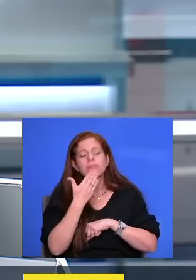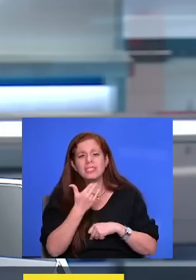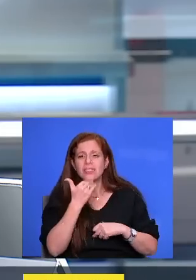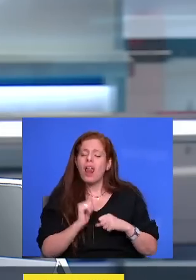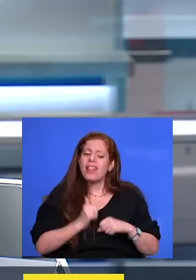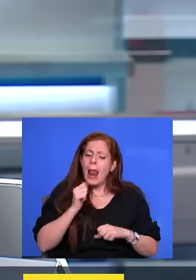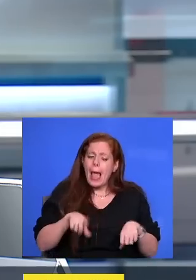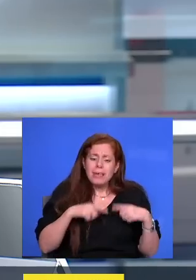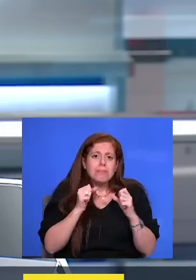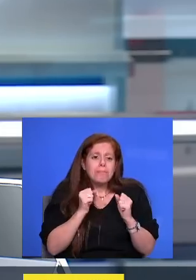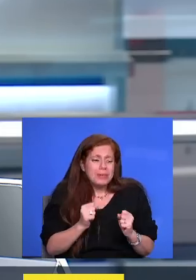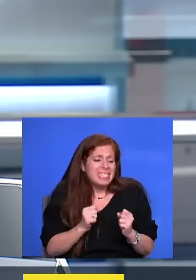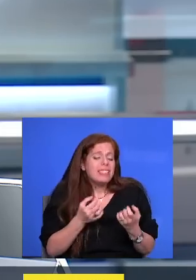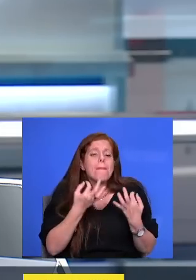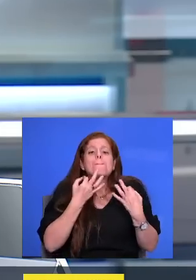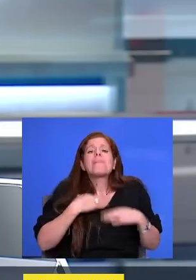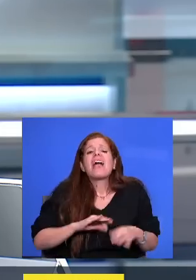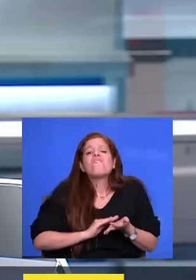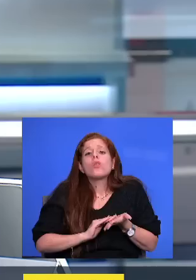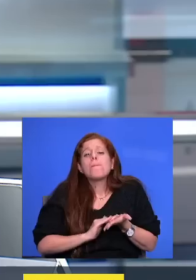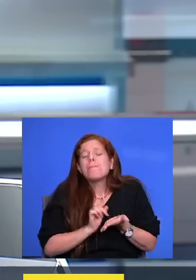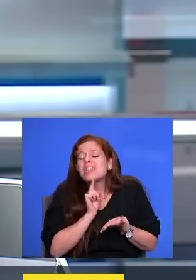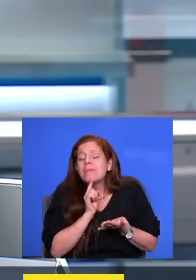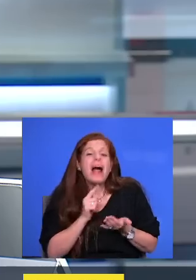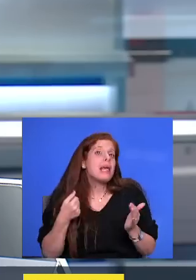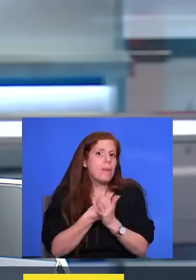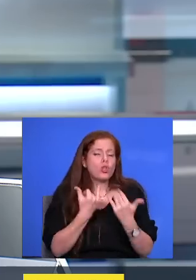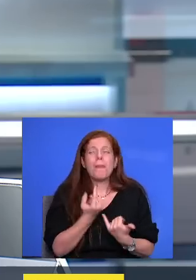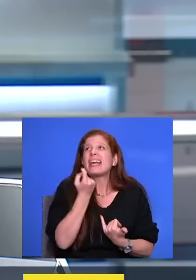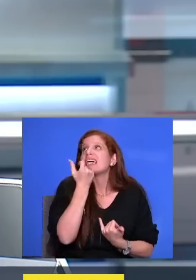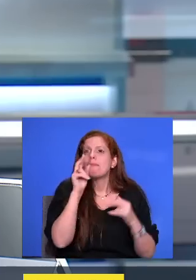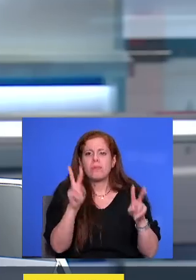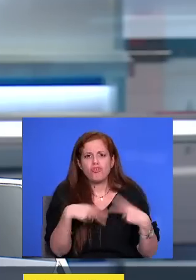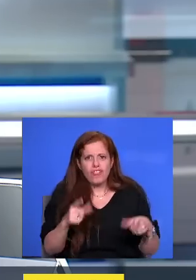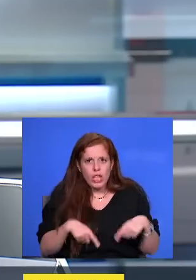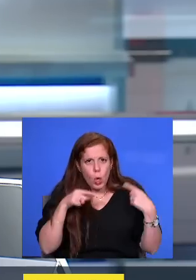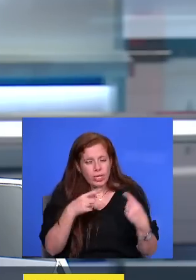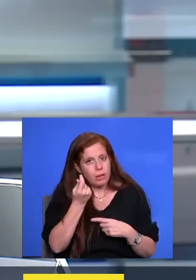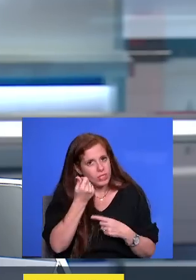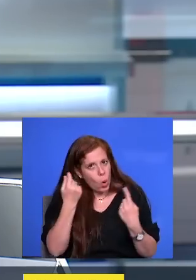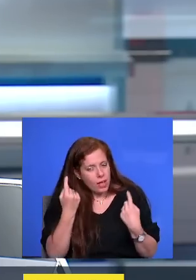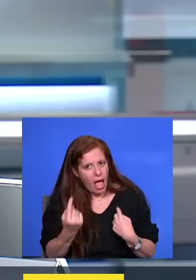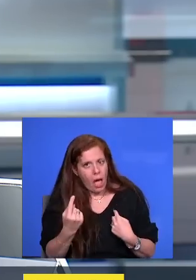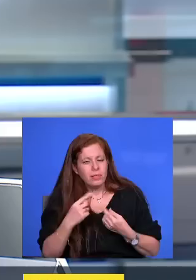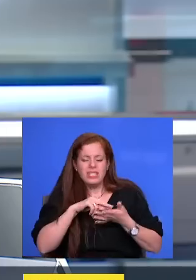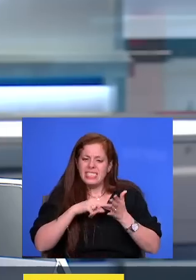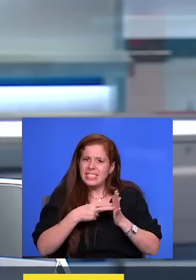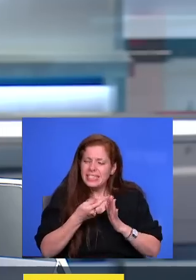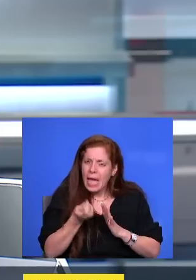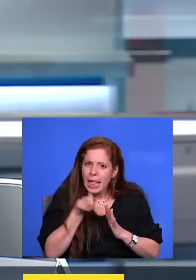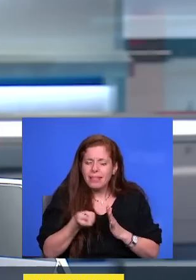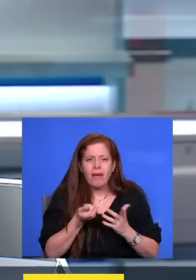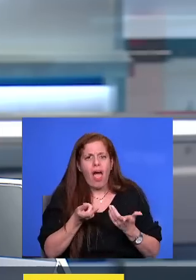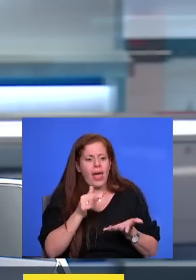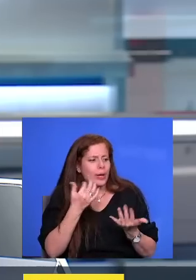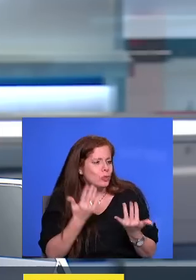בסיסיים באמת בכבוד מינימלי. אם עד היום היה כמעט בלתי אפשרי להתקיים כאן עם משכורת אחת, שכר דירה, חשבונות חודשיים וצרכים